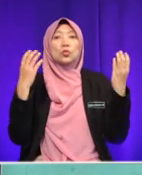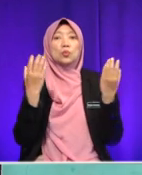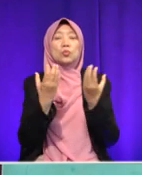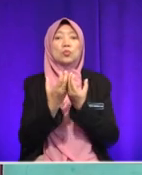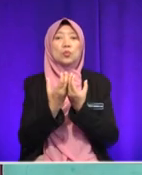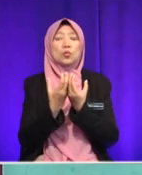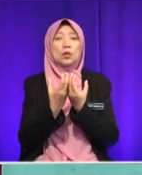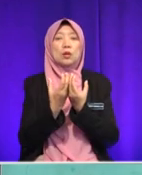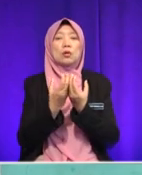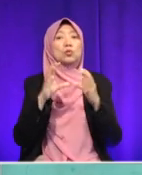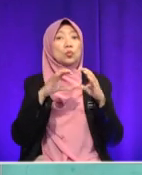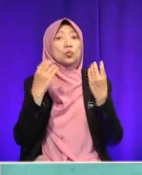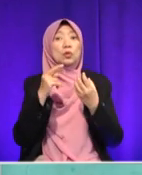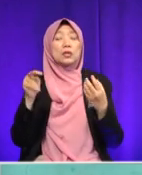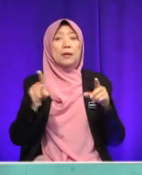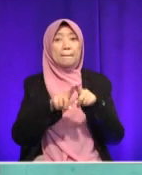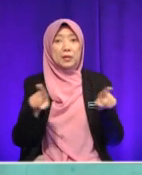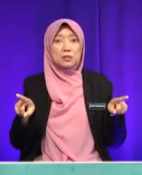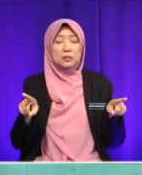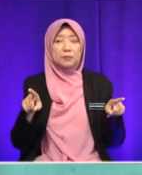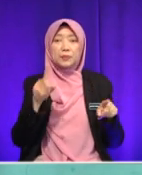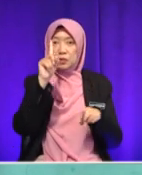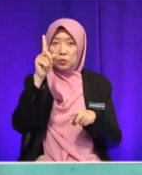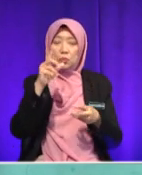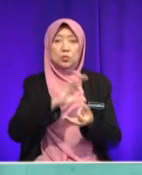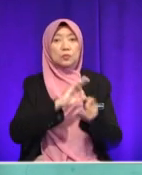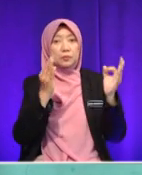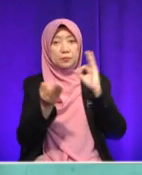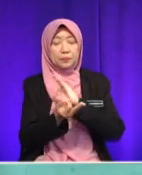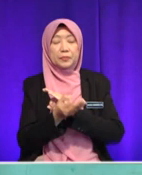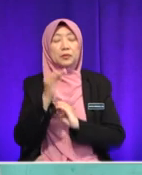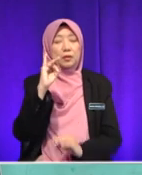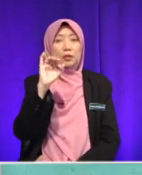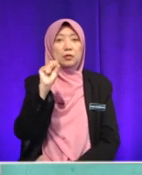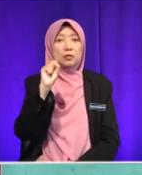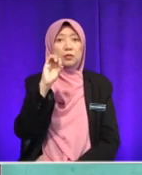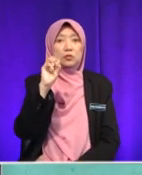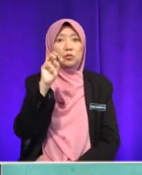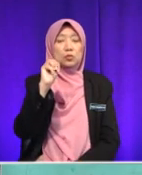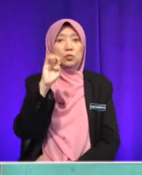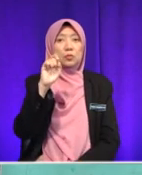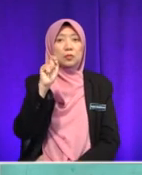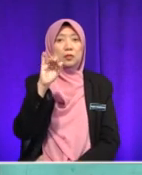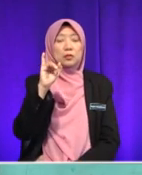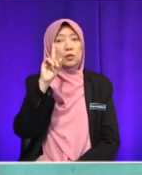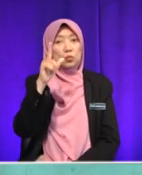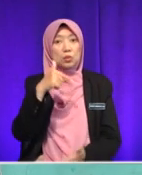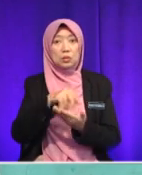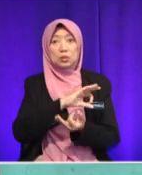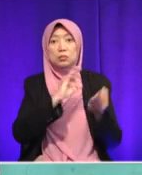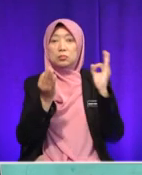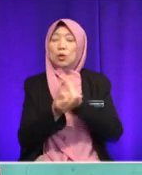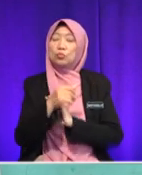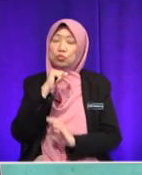berbeza. Satu kumpulan adalah transformasi isometri. Baik. Satu lagi adalah transformasi